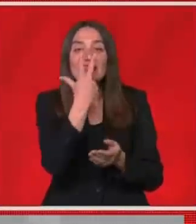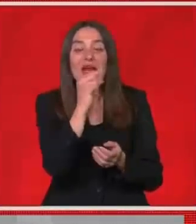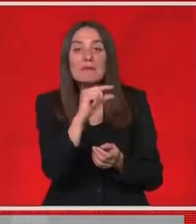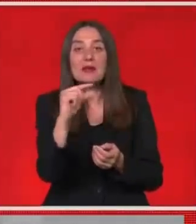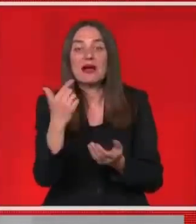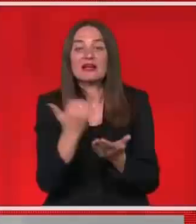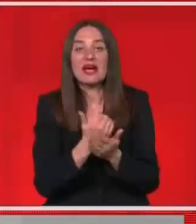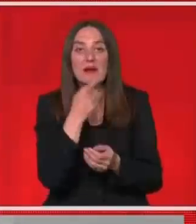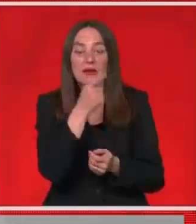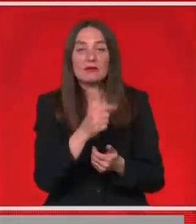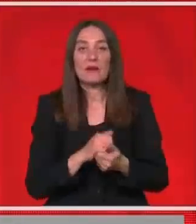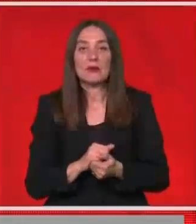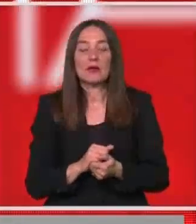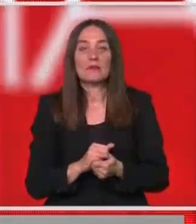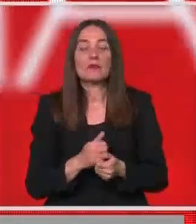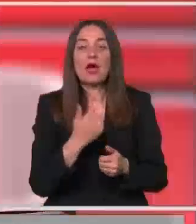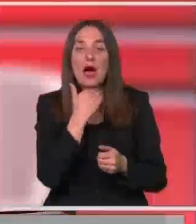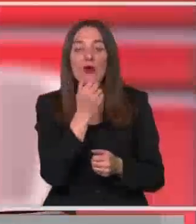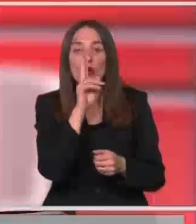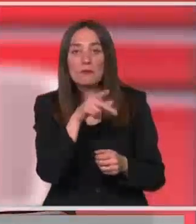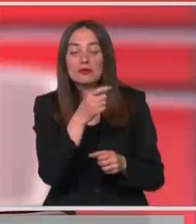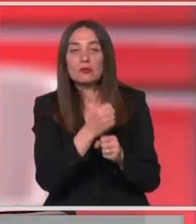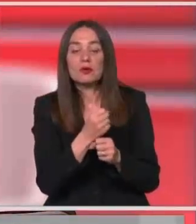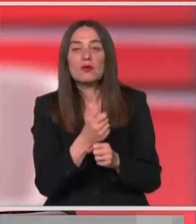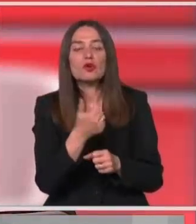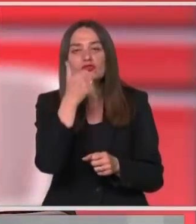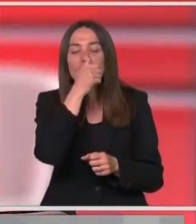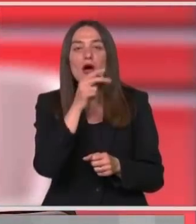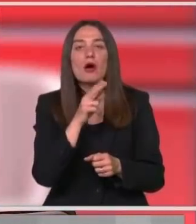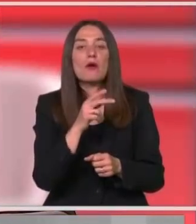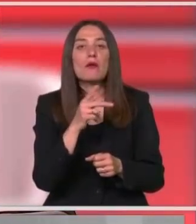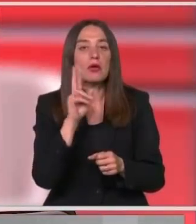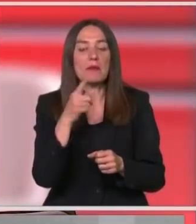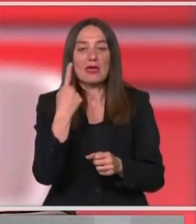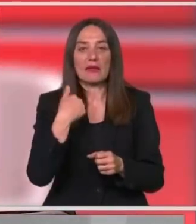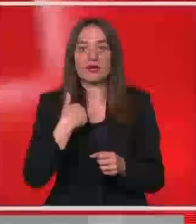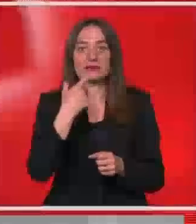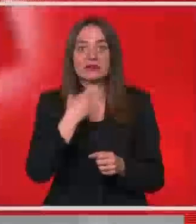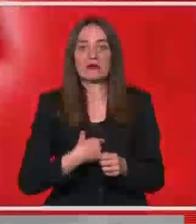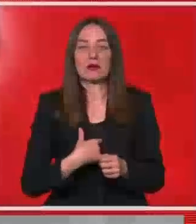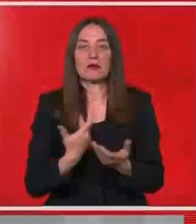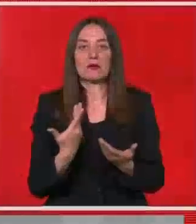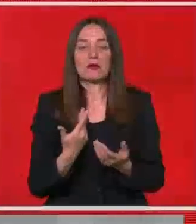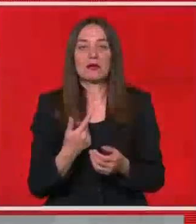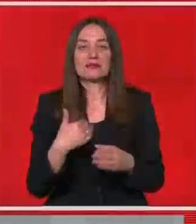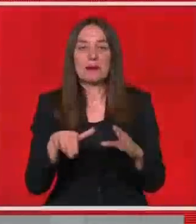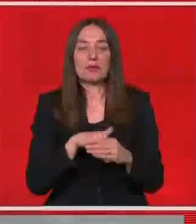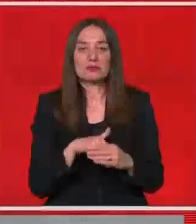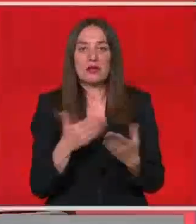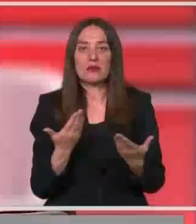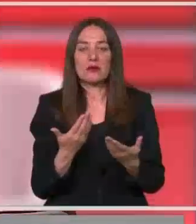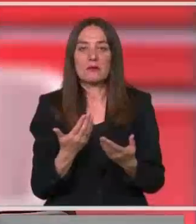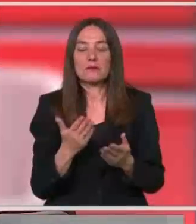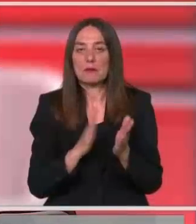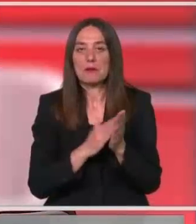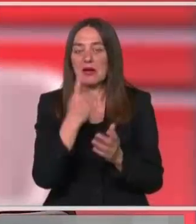minimalne zarade tebi. A šta je, recimo, paušalaca koji imaju samo sebe kao zaposlenje? Pa tu su i paušalci. Dakle, preduzetnici, imate